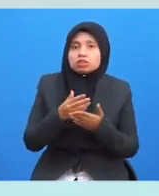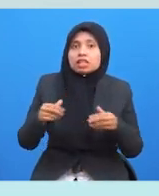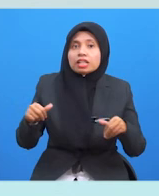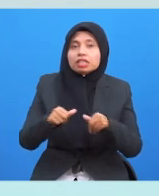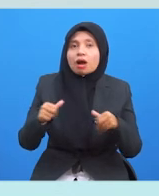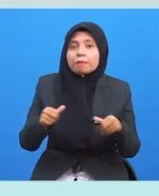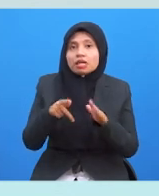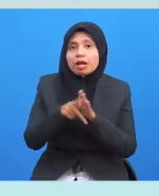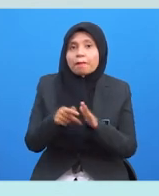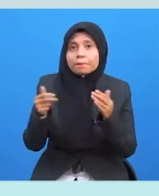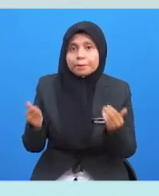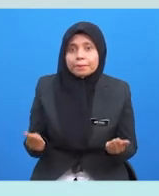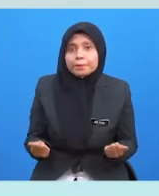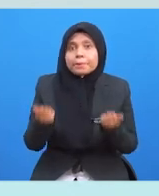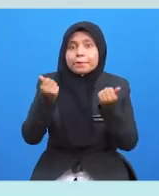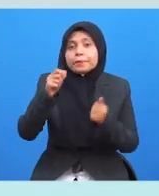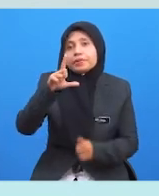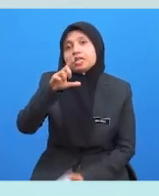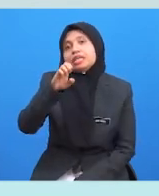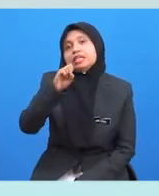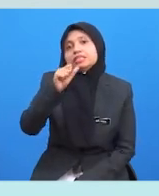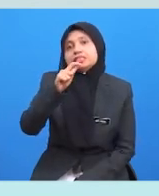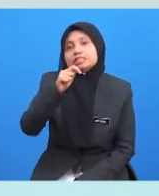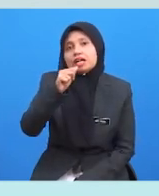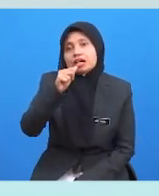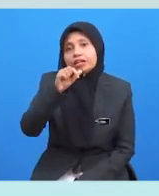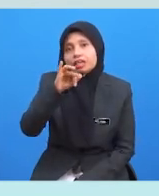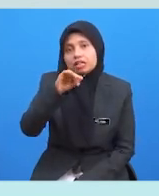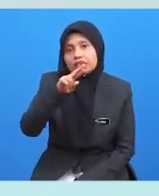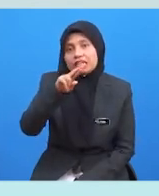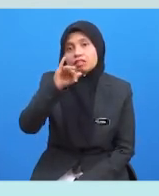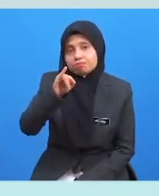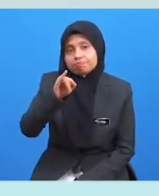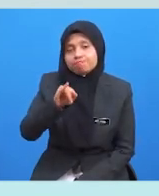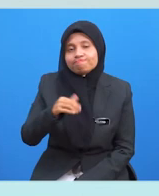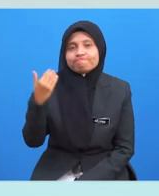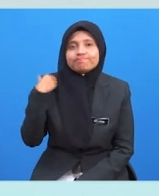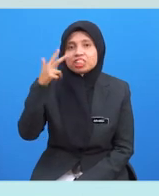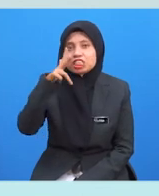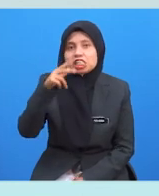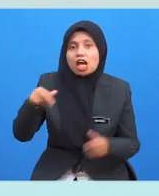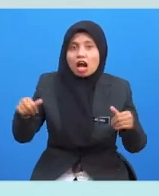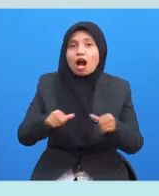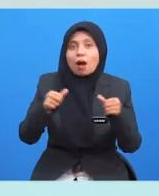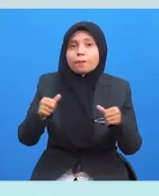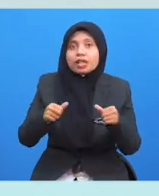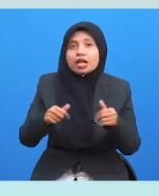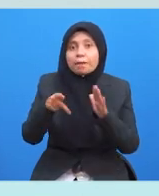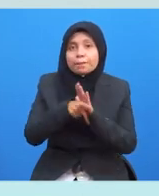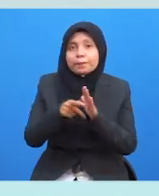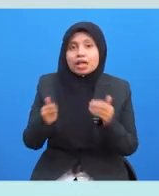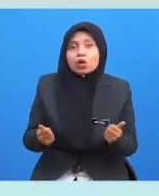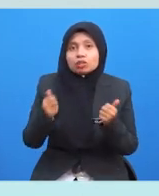dengan amalan pengangkutan lestari. Terdapat tiga amalan